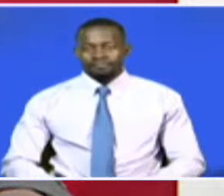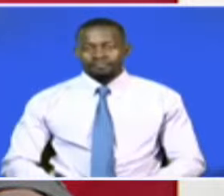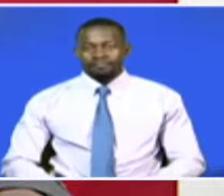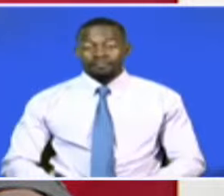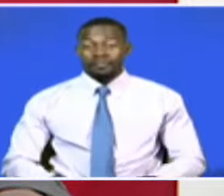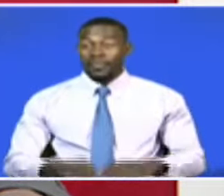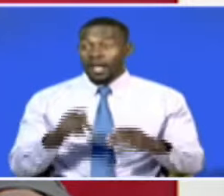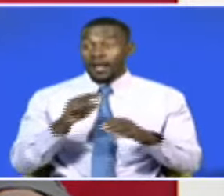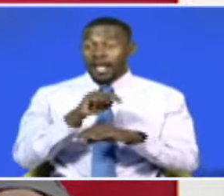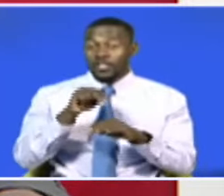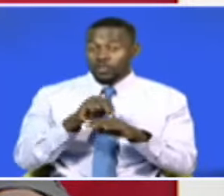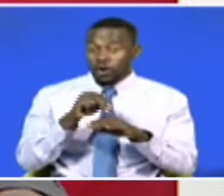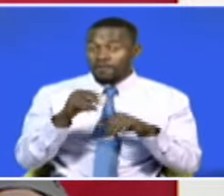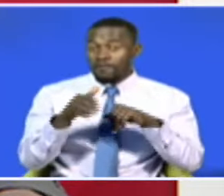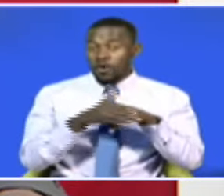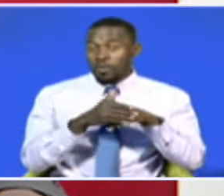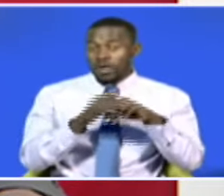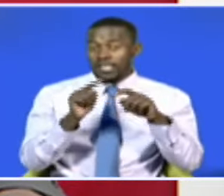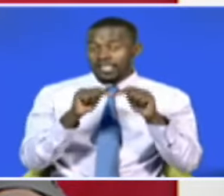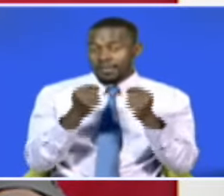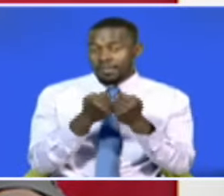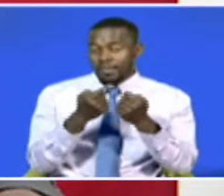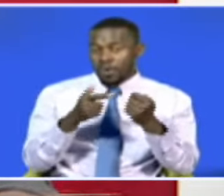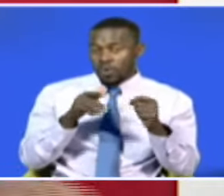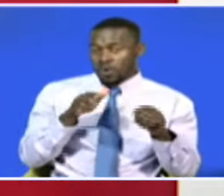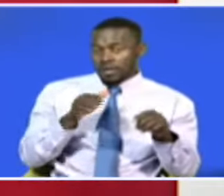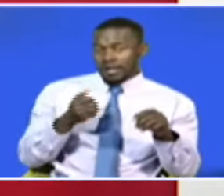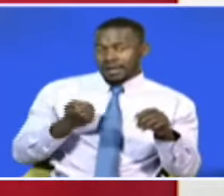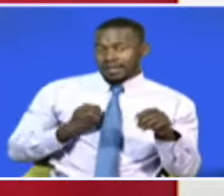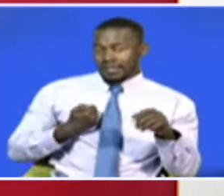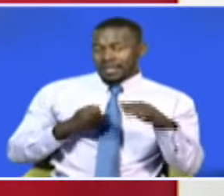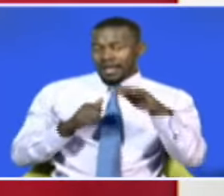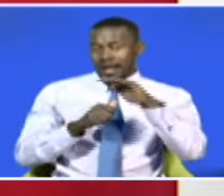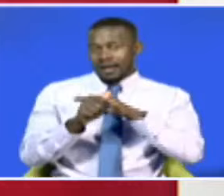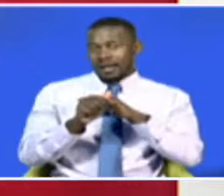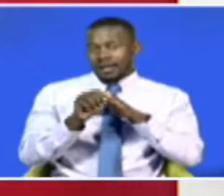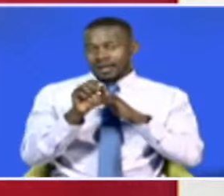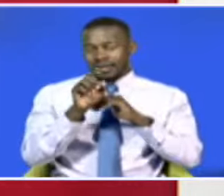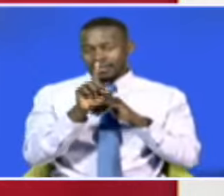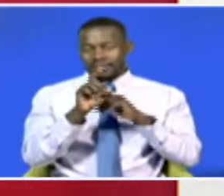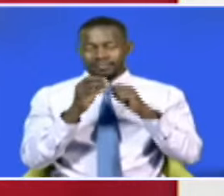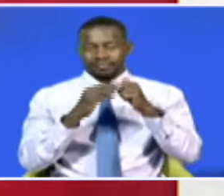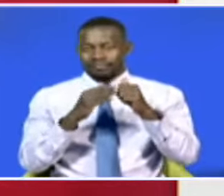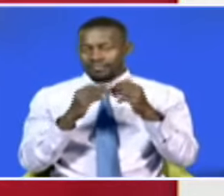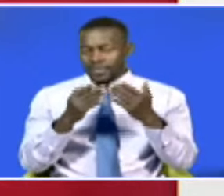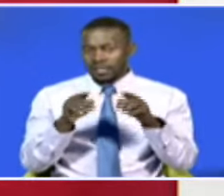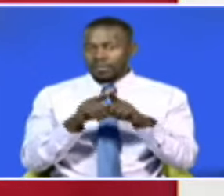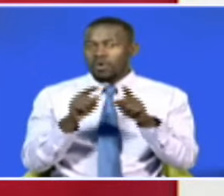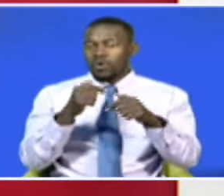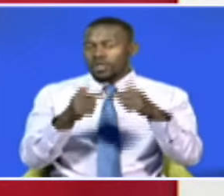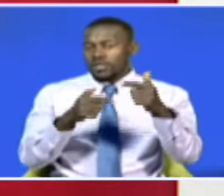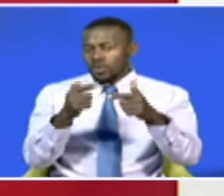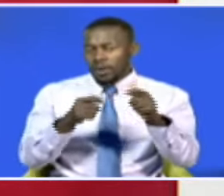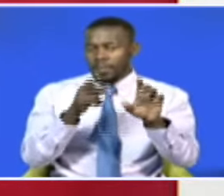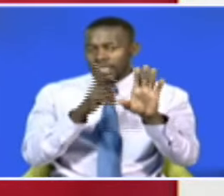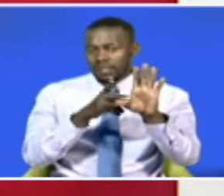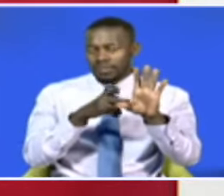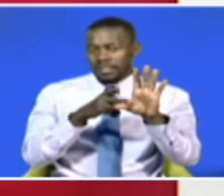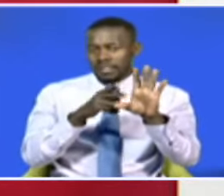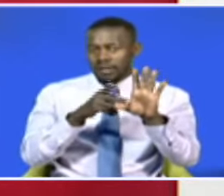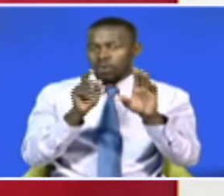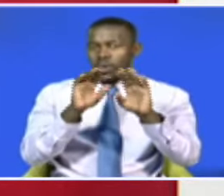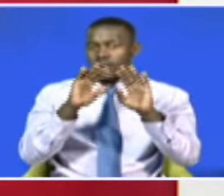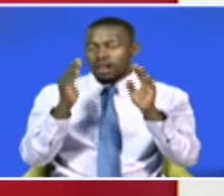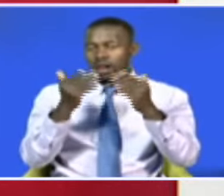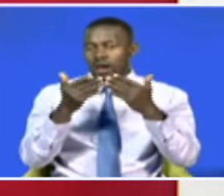Kwingineko, timu ya taifa ya soka ya wasichana wasiozidi umri wa miaka 17 yani junior starlets imeendelea kujinoa kushiriki kwenye kombe la dunia litakaloandaliwa